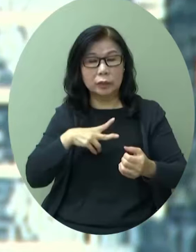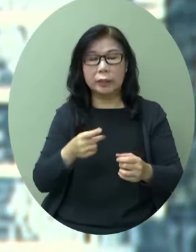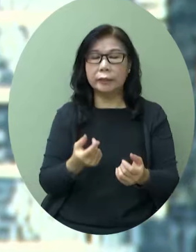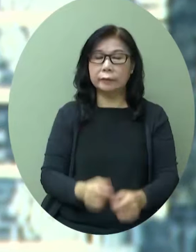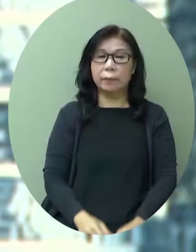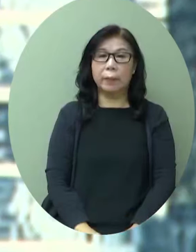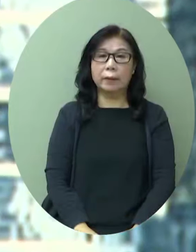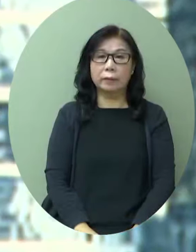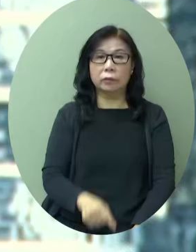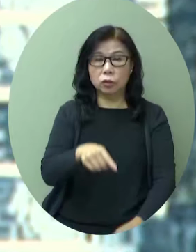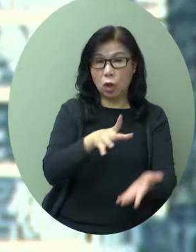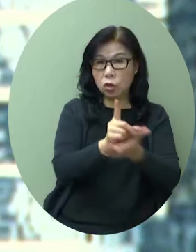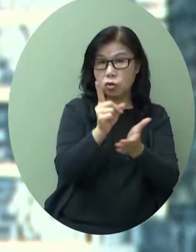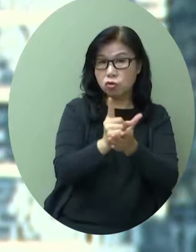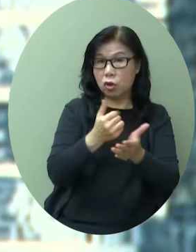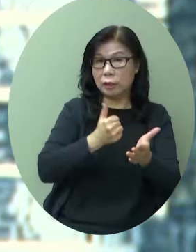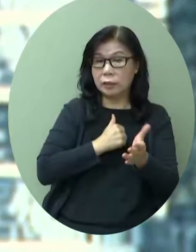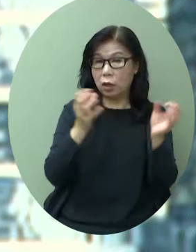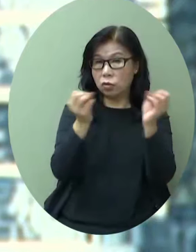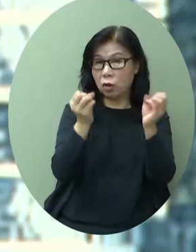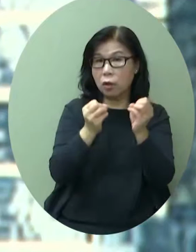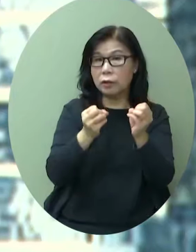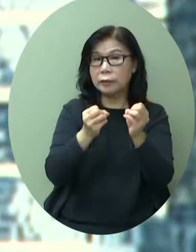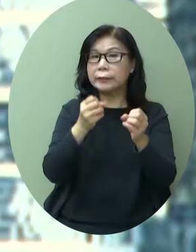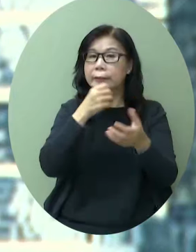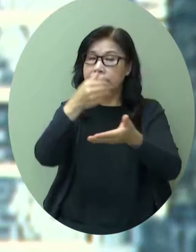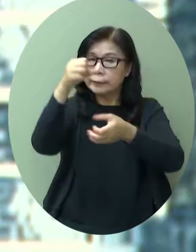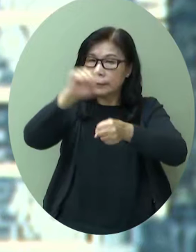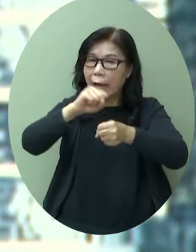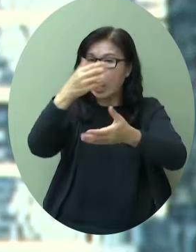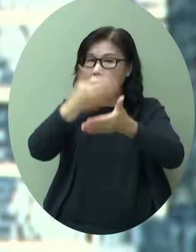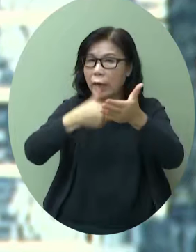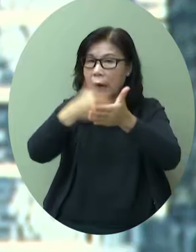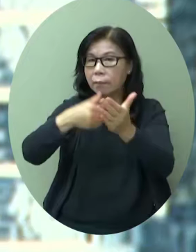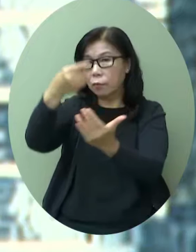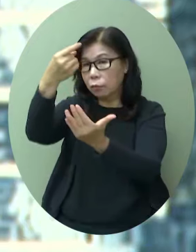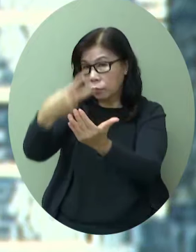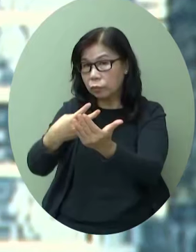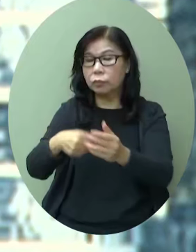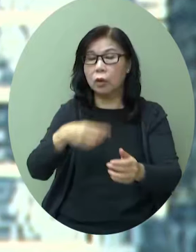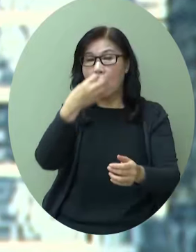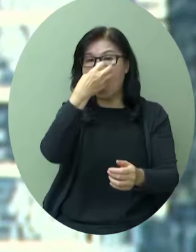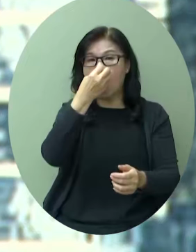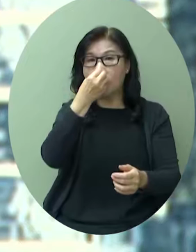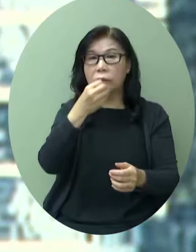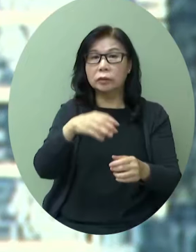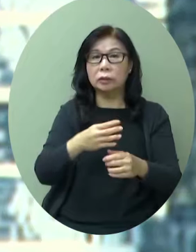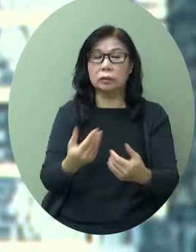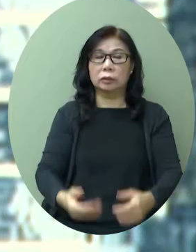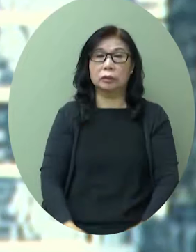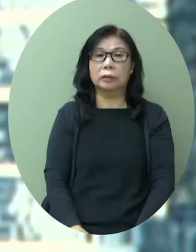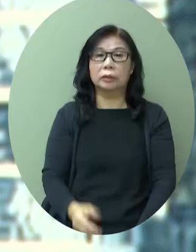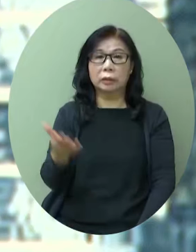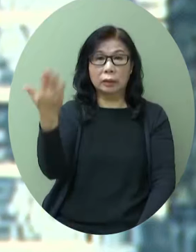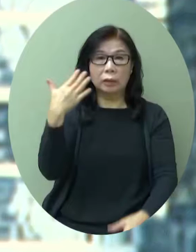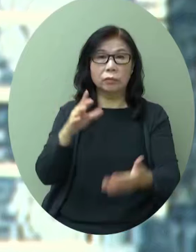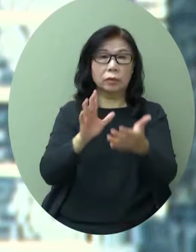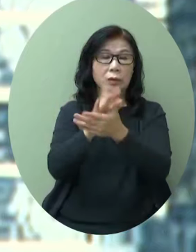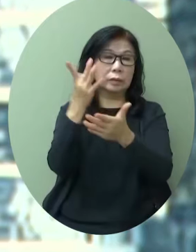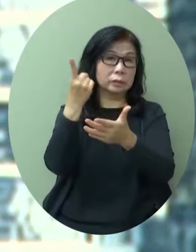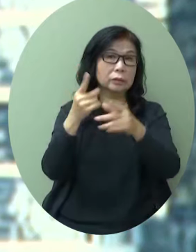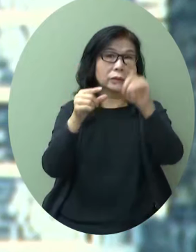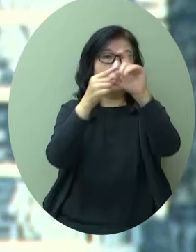要同專家商量啦，然後調整我哋嗰個政策。香港已經係結束咗我哋由舊年11